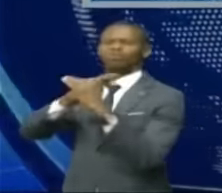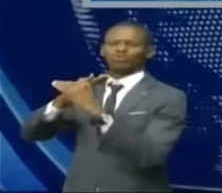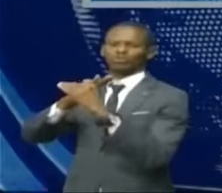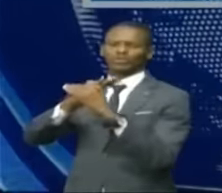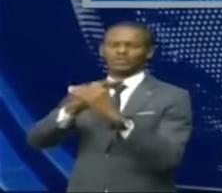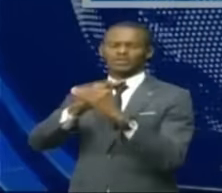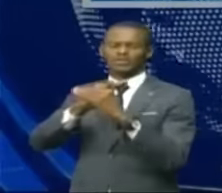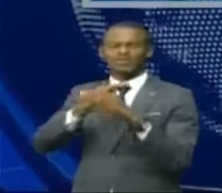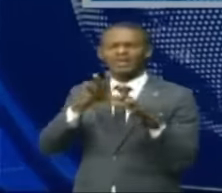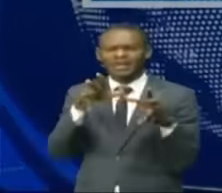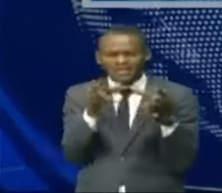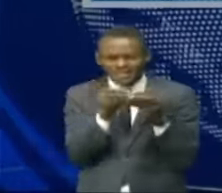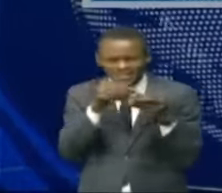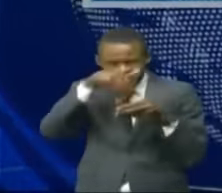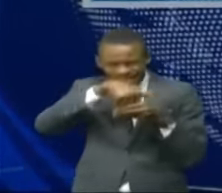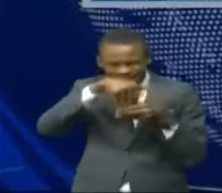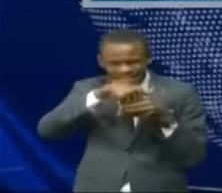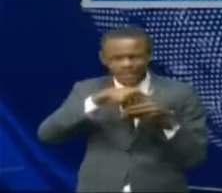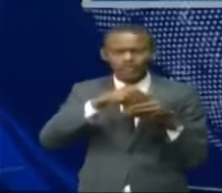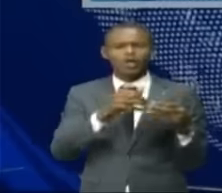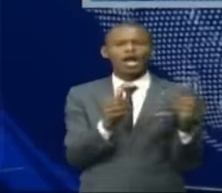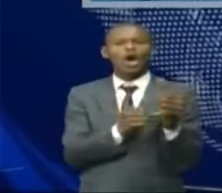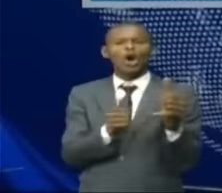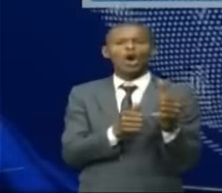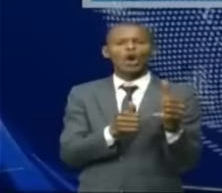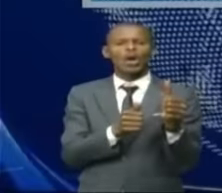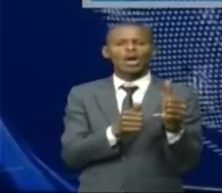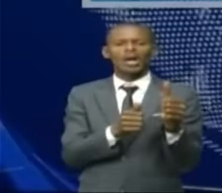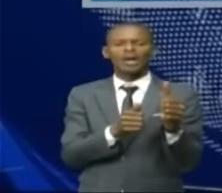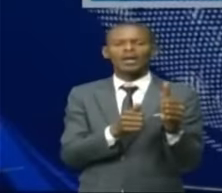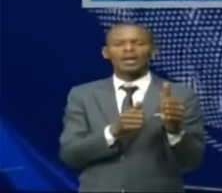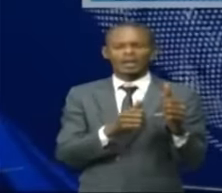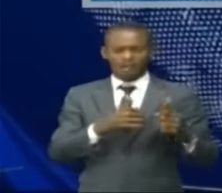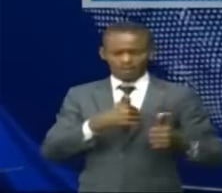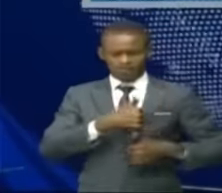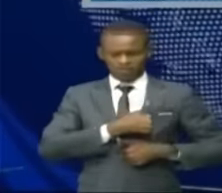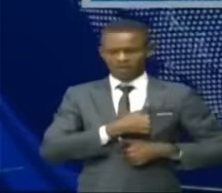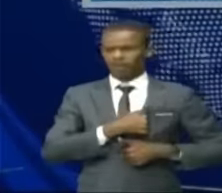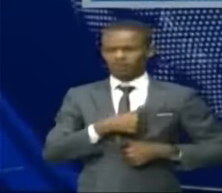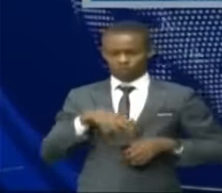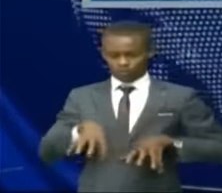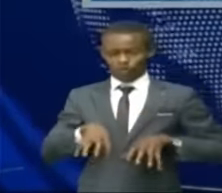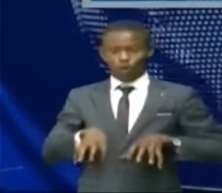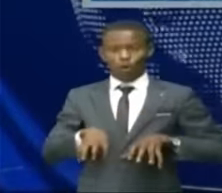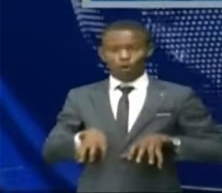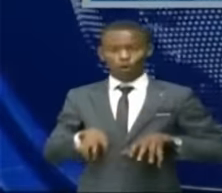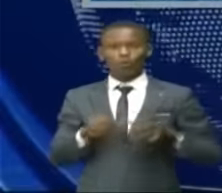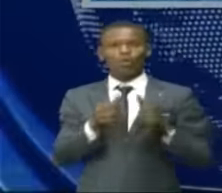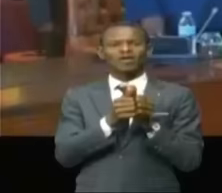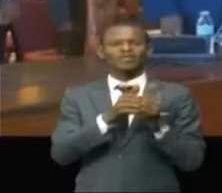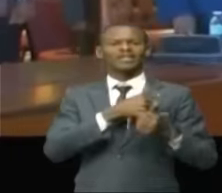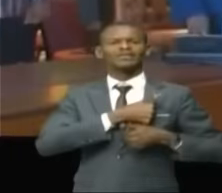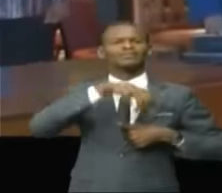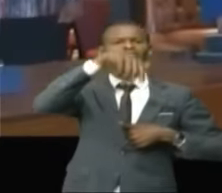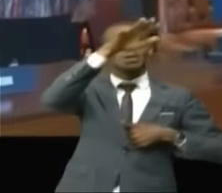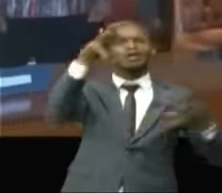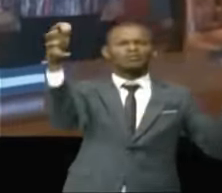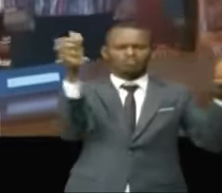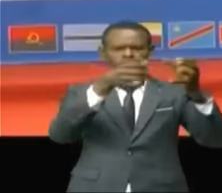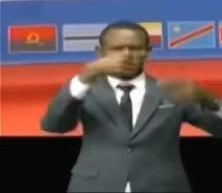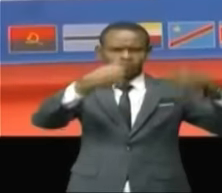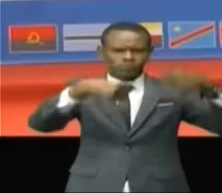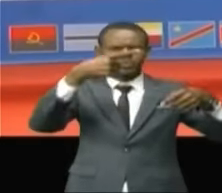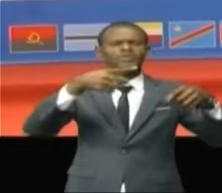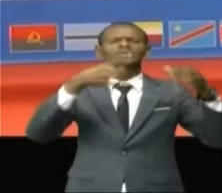table à Luanda la délégation congolaise et celle de cette organisation régionale. Sylvie Moimbo, une fois de plus. Le contingent